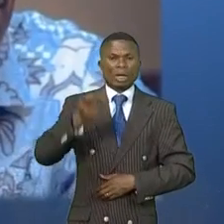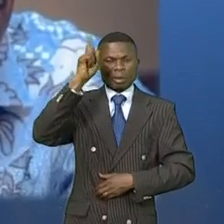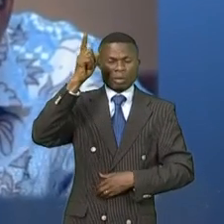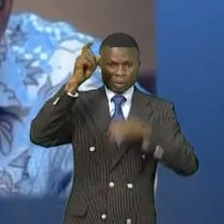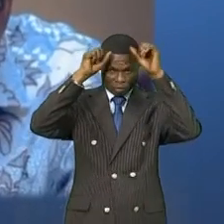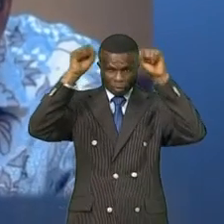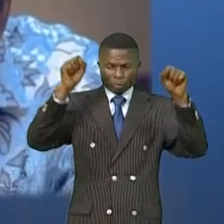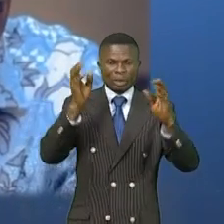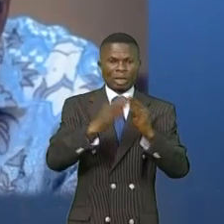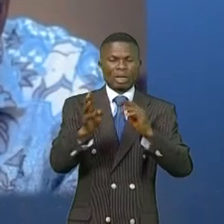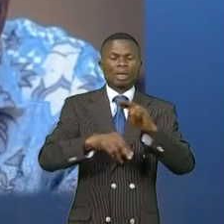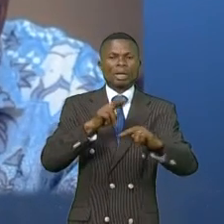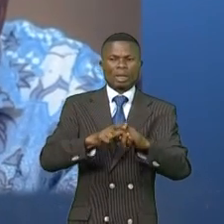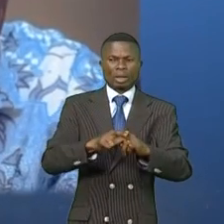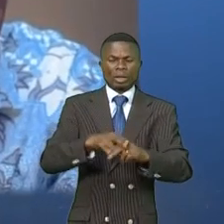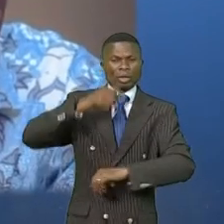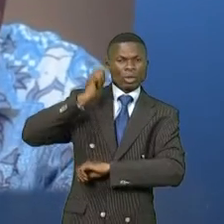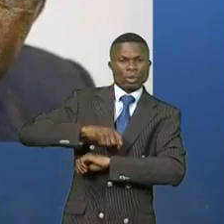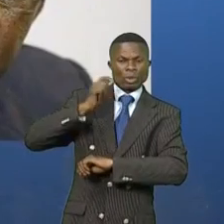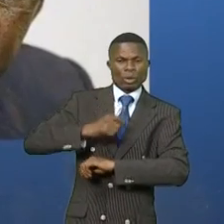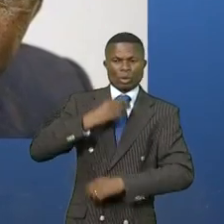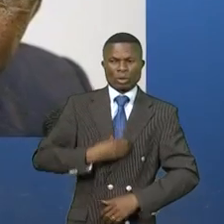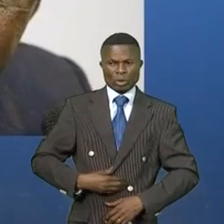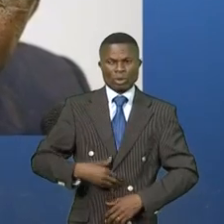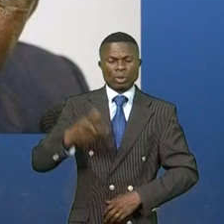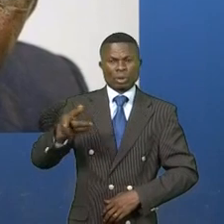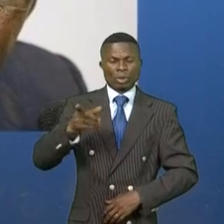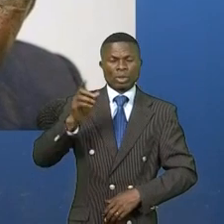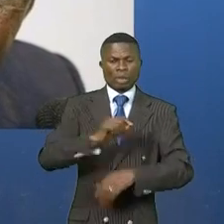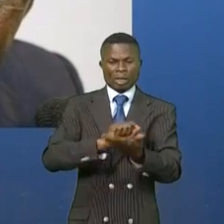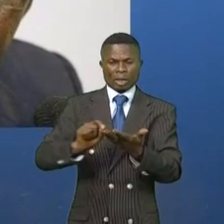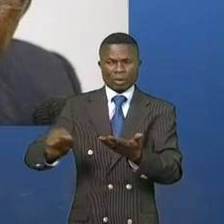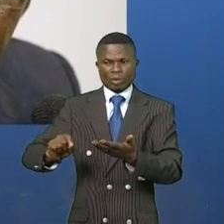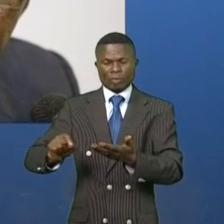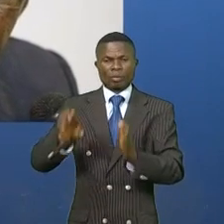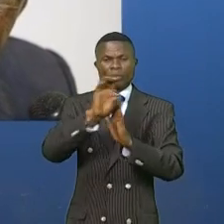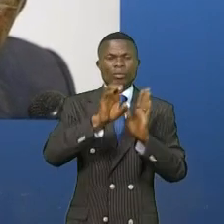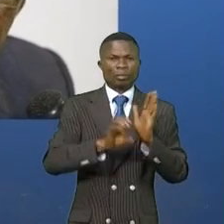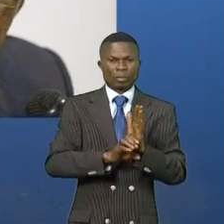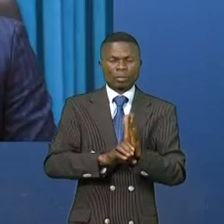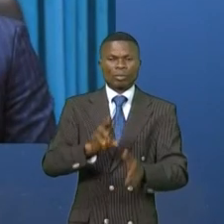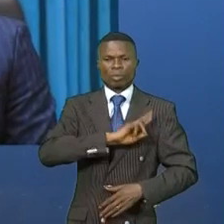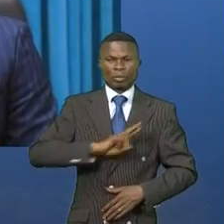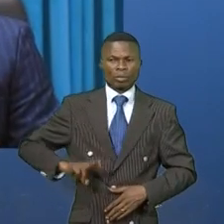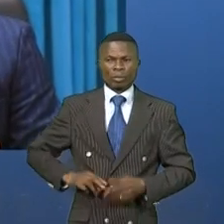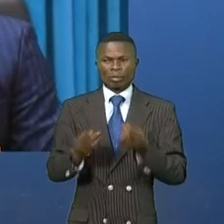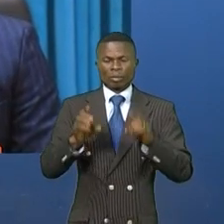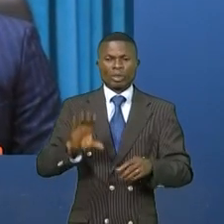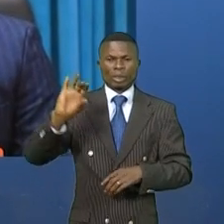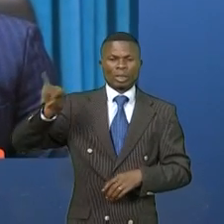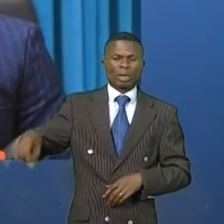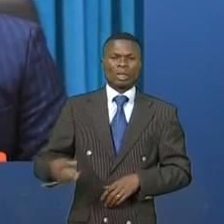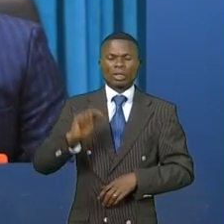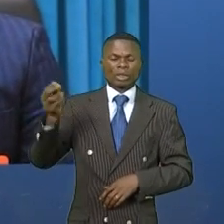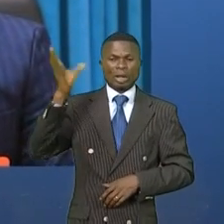de l'Assemblée nationale. Juriste de formation, il est l'un des rédacteurs de la Constitution de la République. Jean-Pierre Liaou